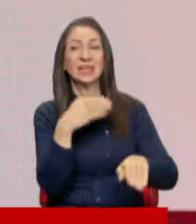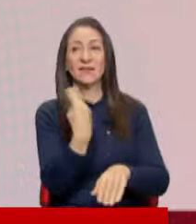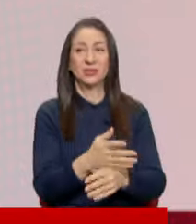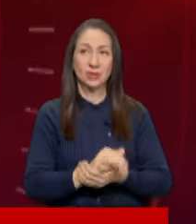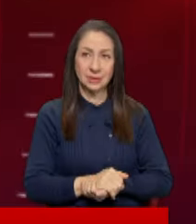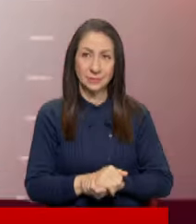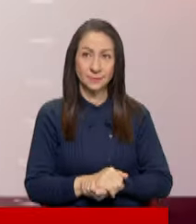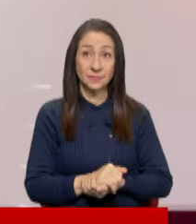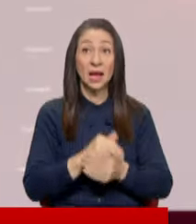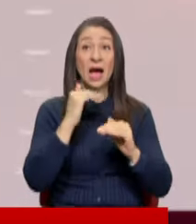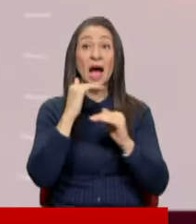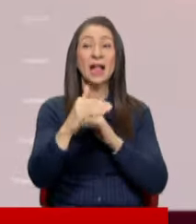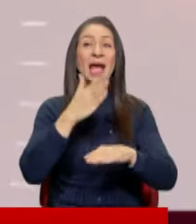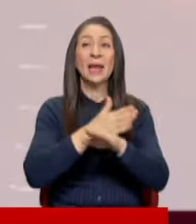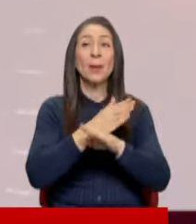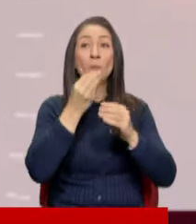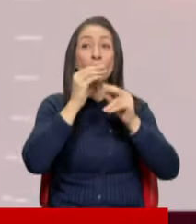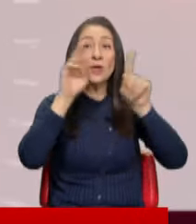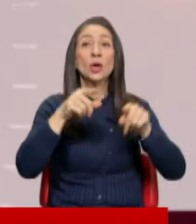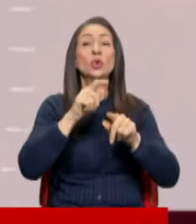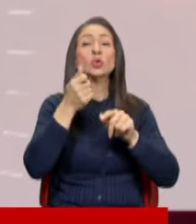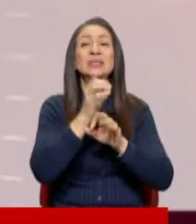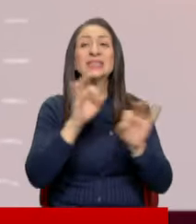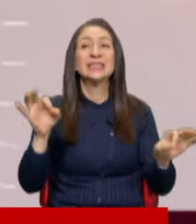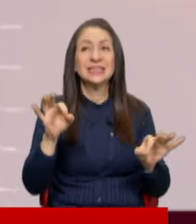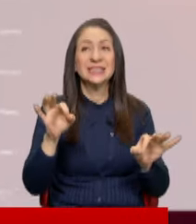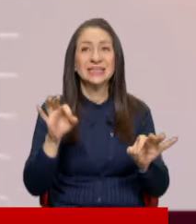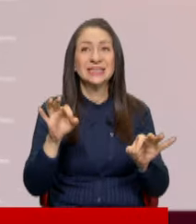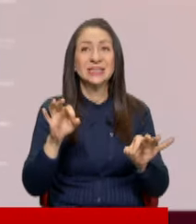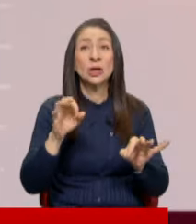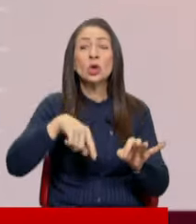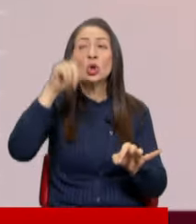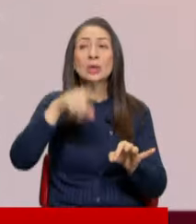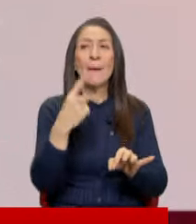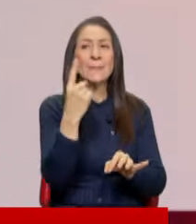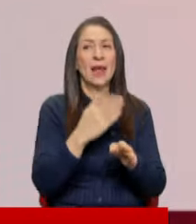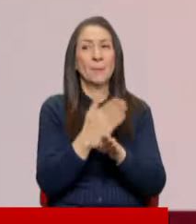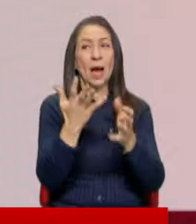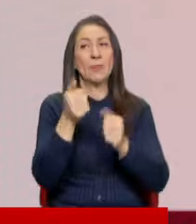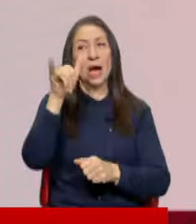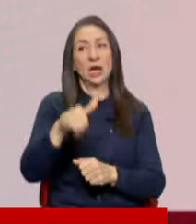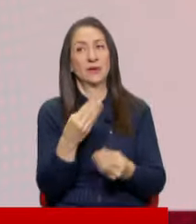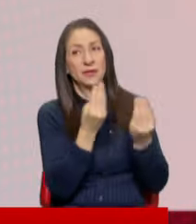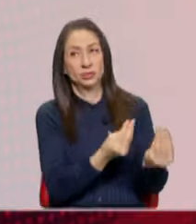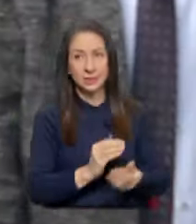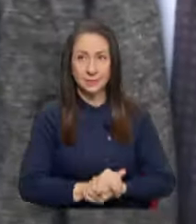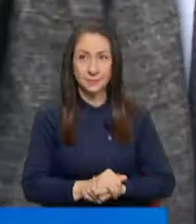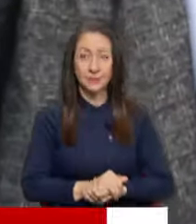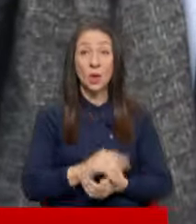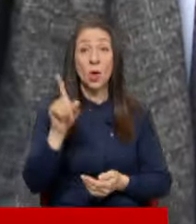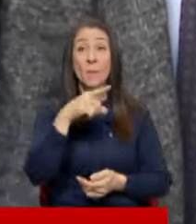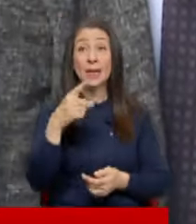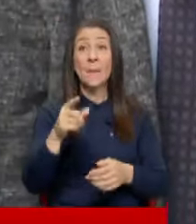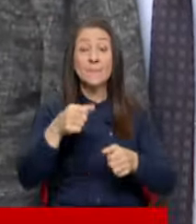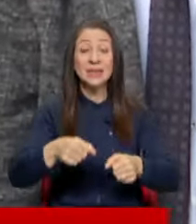sağlayacağız Halk Ekmek büfelerinde ücret olarak günde bir ekmek alma hakkı getireceğiz 10.000